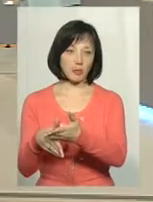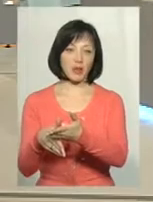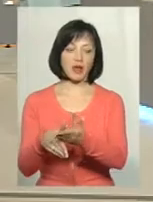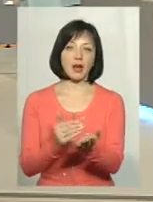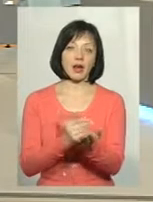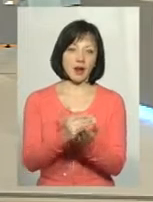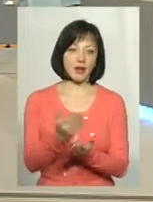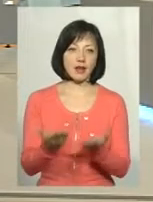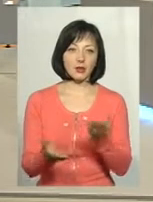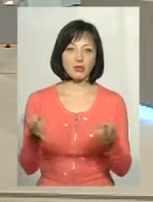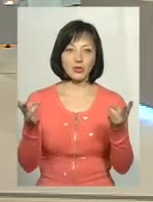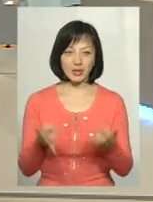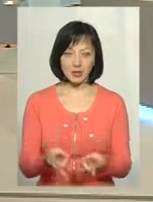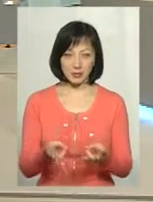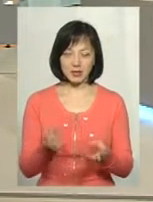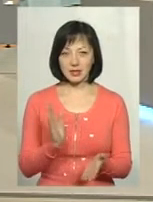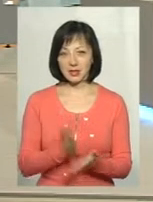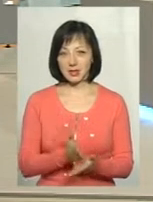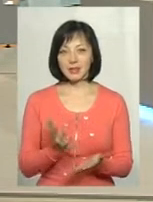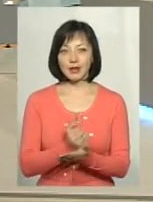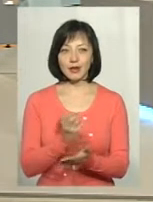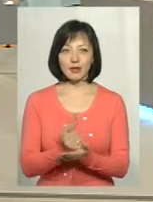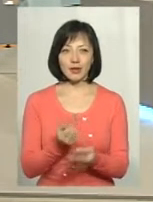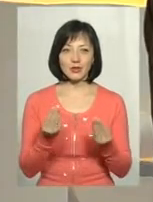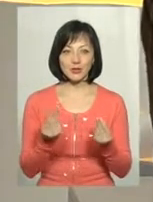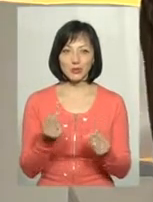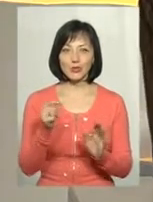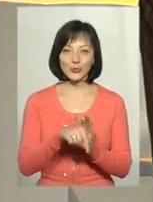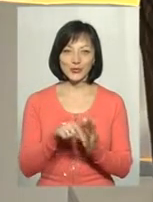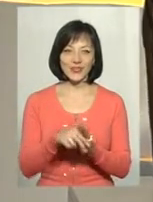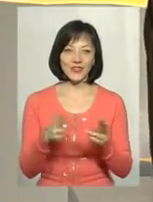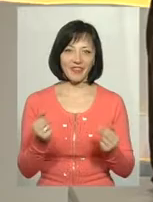грейдерам, якщо буде в тому необхідність. Тобто і, заробляти кошти. По суті, іншим,